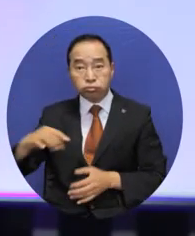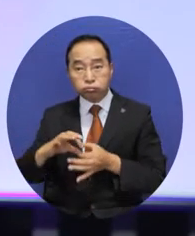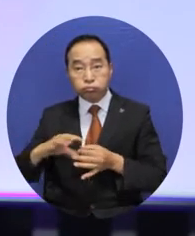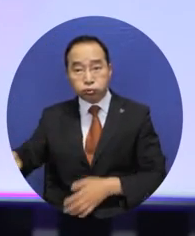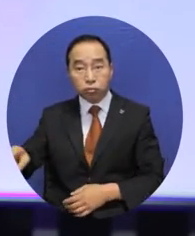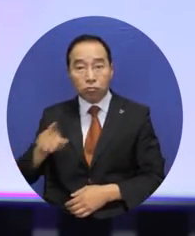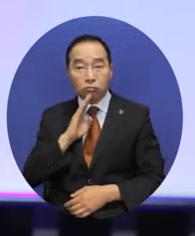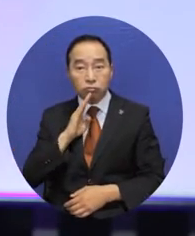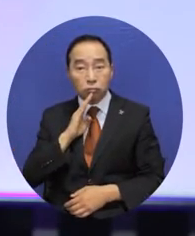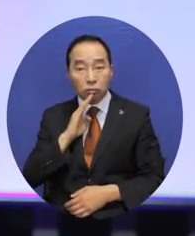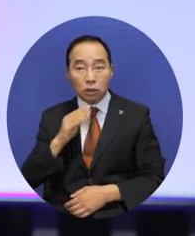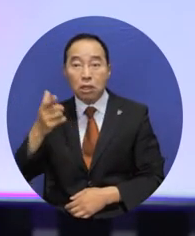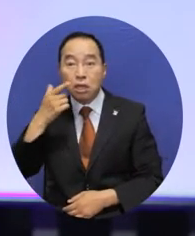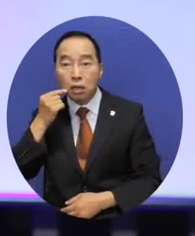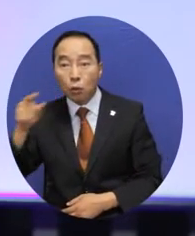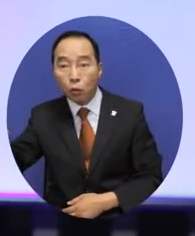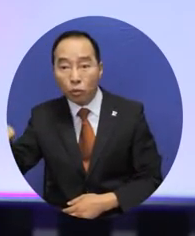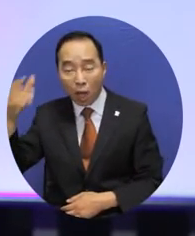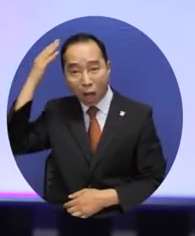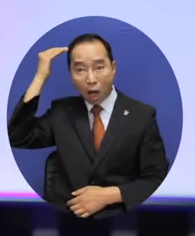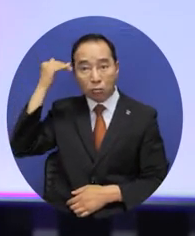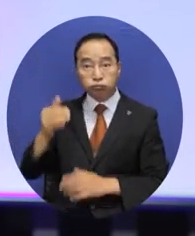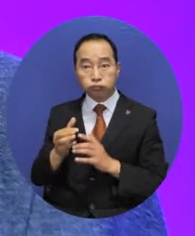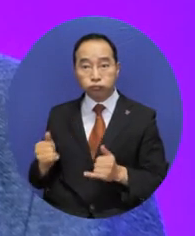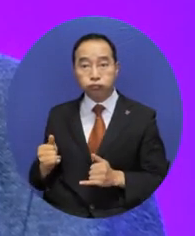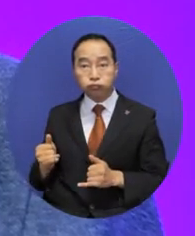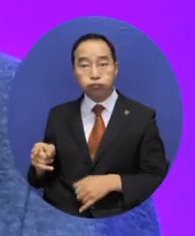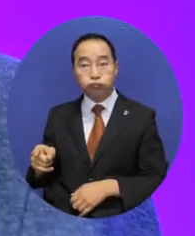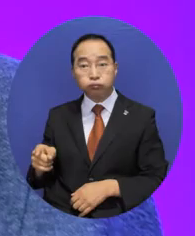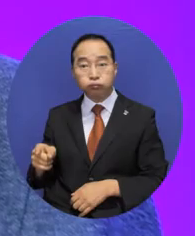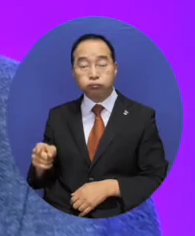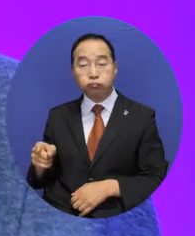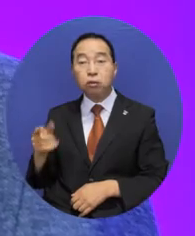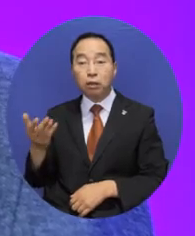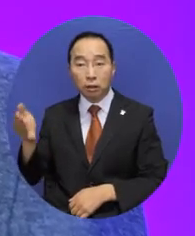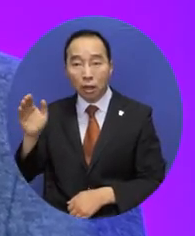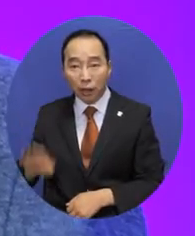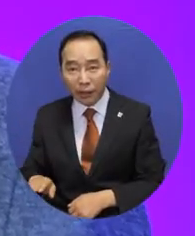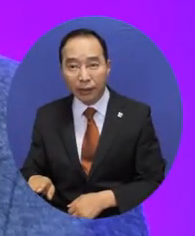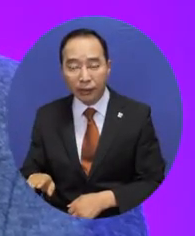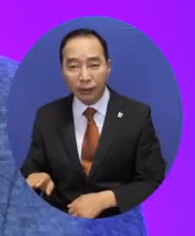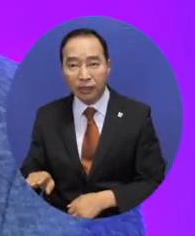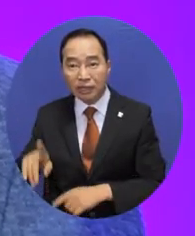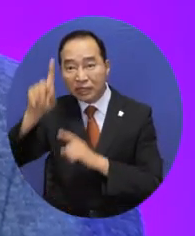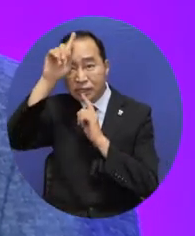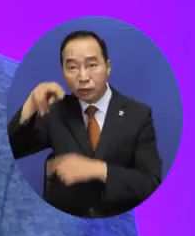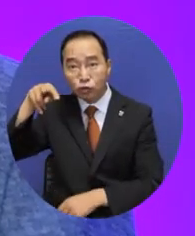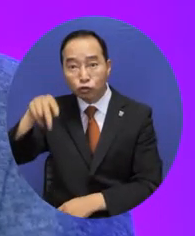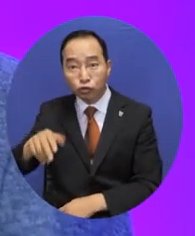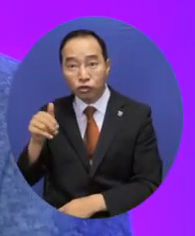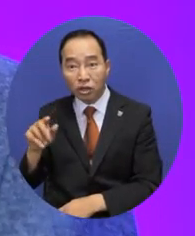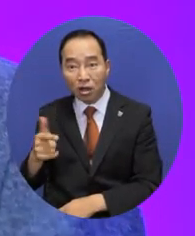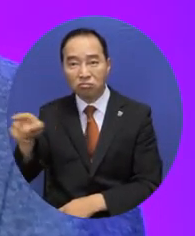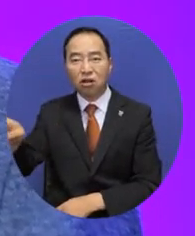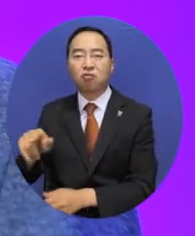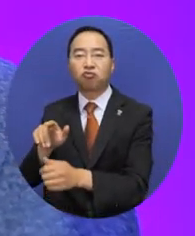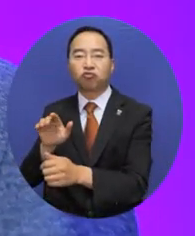않은 다른 민족인 일본인입니다. 그럼에도 불구하고 이수연 씨는 그 사람을